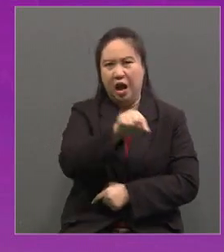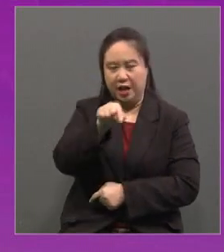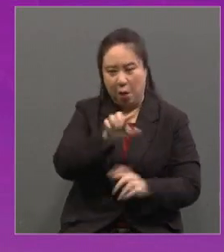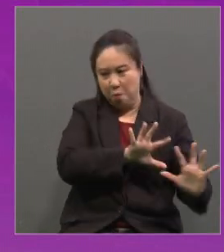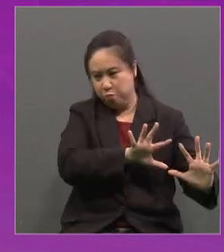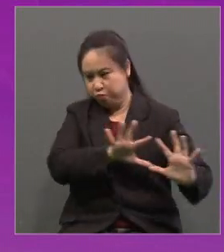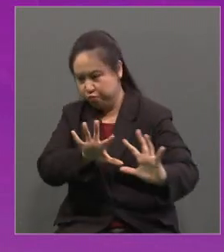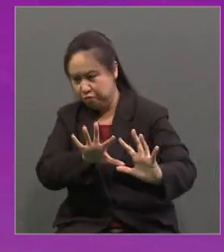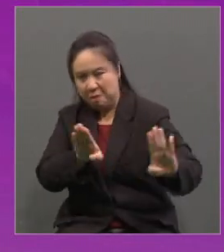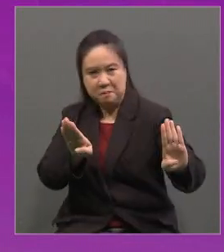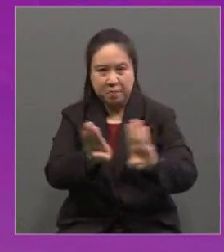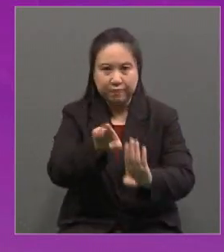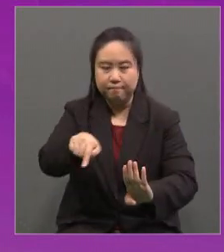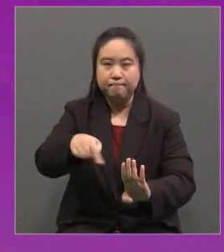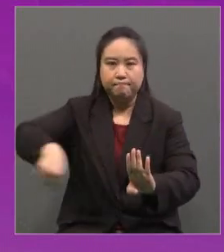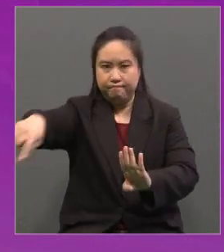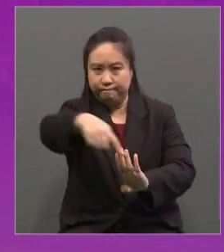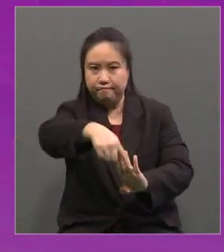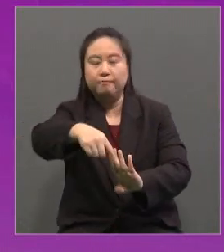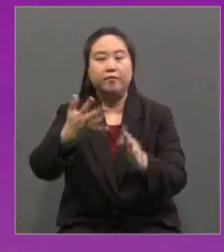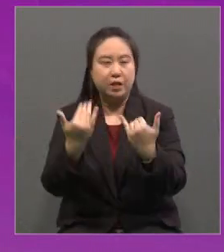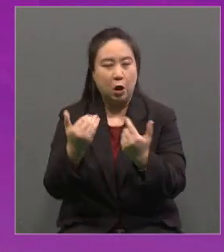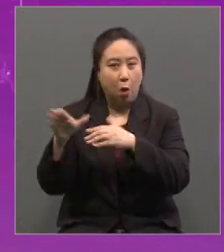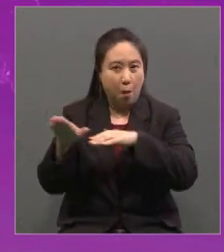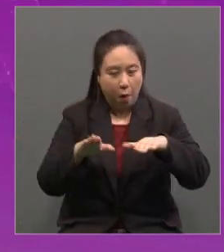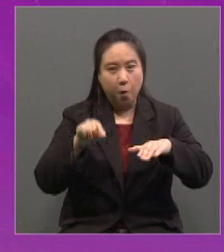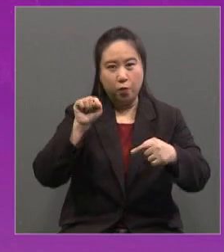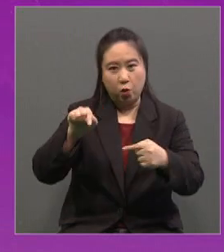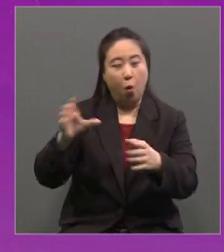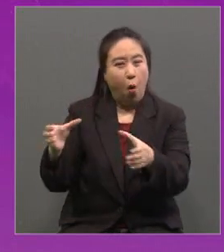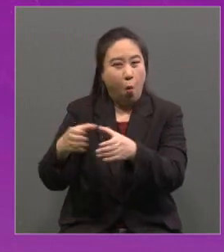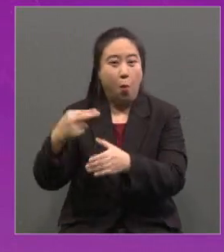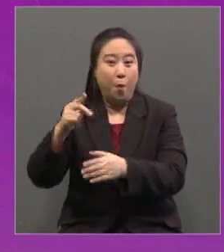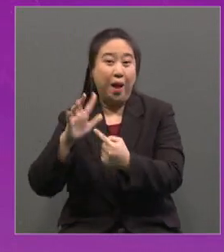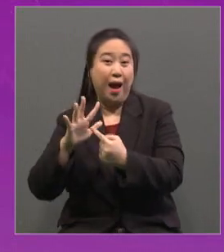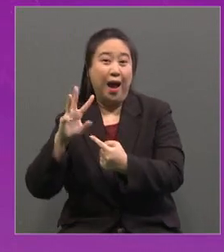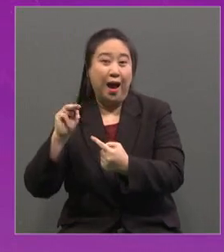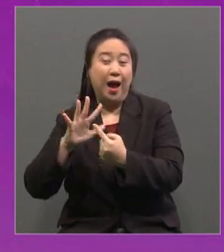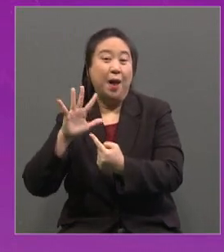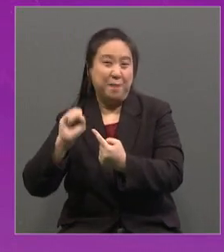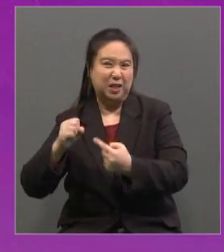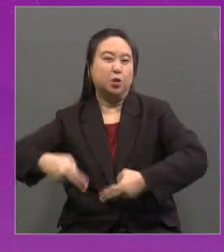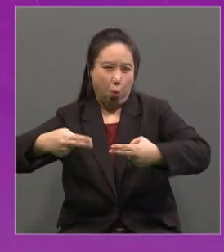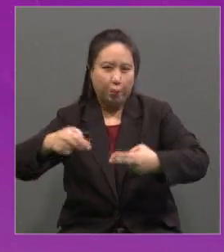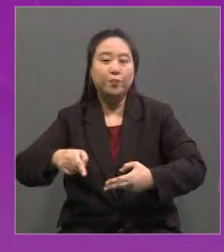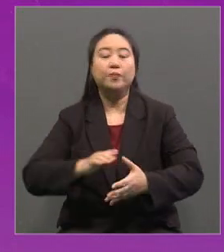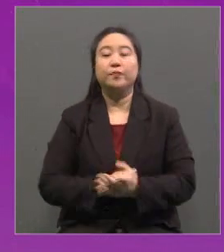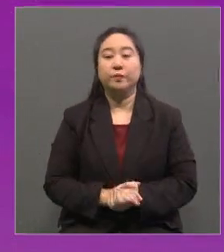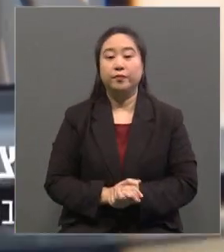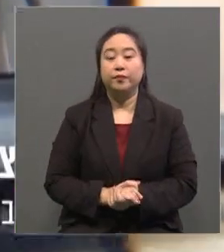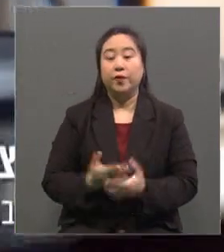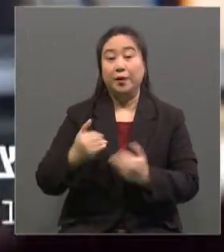ยกระดับความพร้อมต่อสู้ในโครงค่ายอุโมงค์ใต้ดินของกลุ่มฮามาสนั่นเองค่ะโดยทางกองทัพ